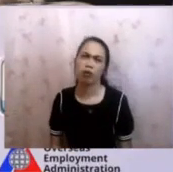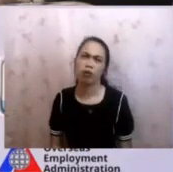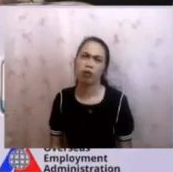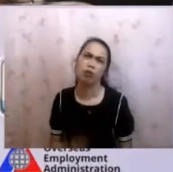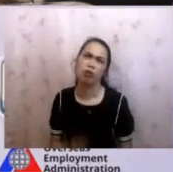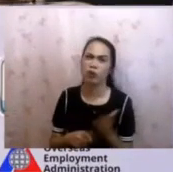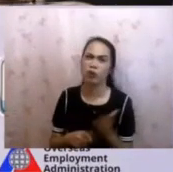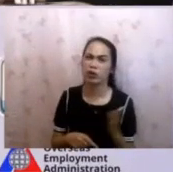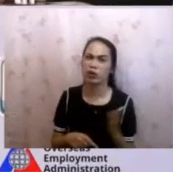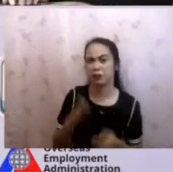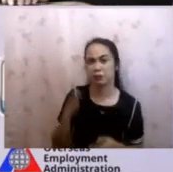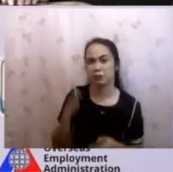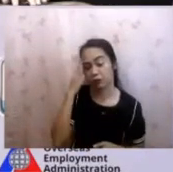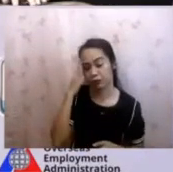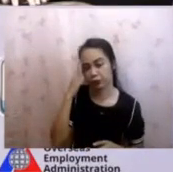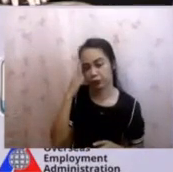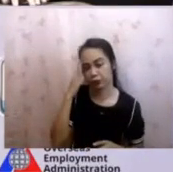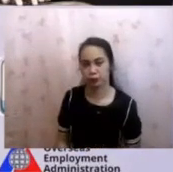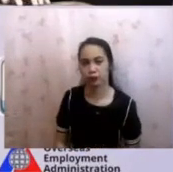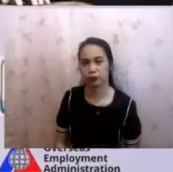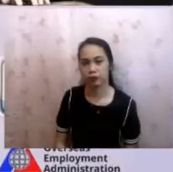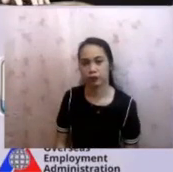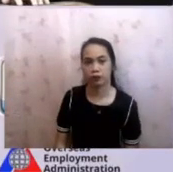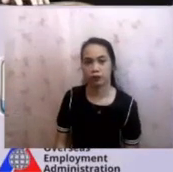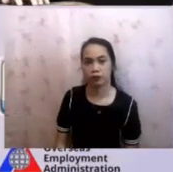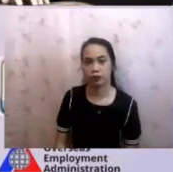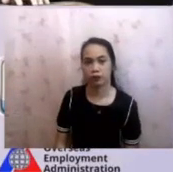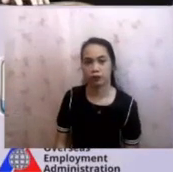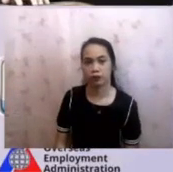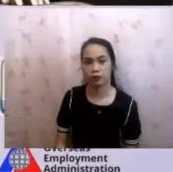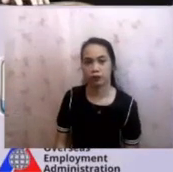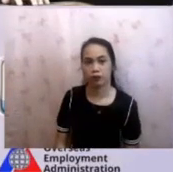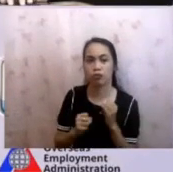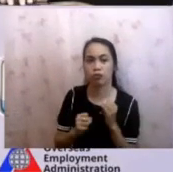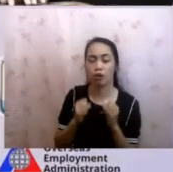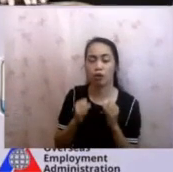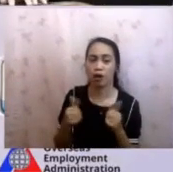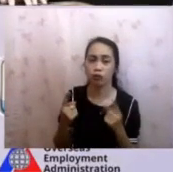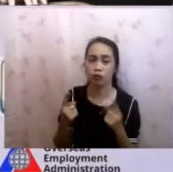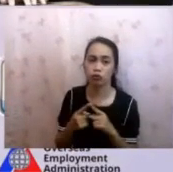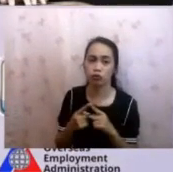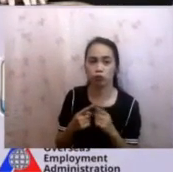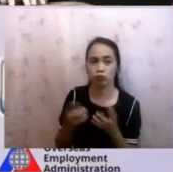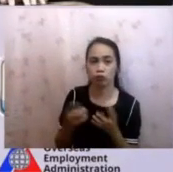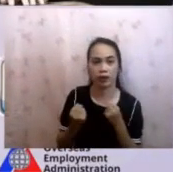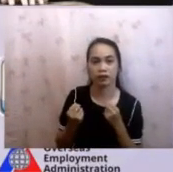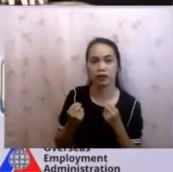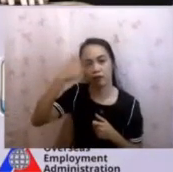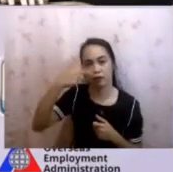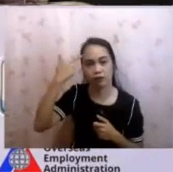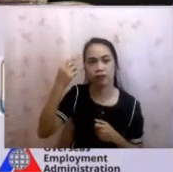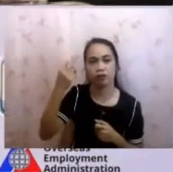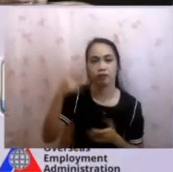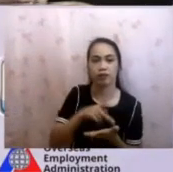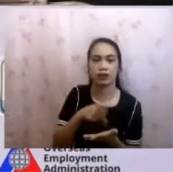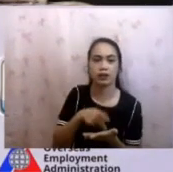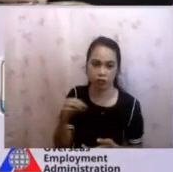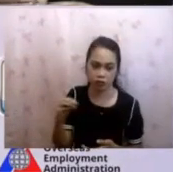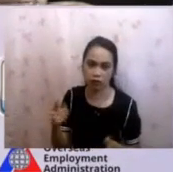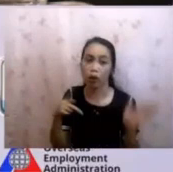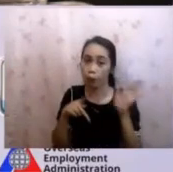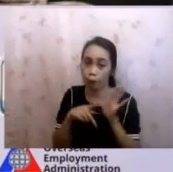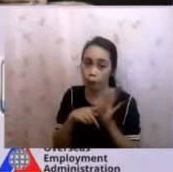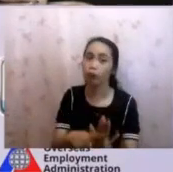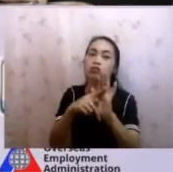anay. So, how to avail waived government fees and charges? You have to show your or the proof of